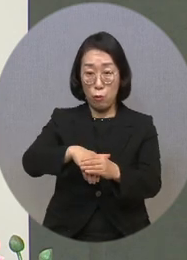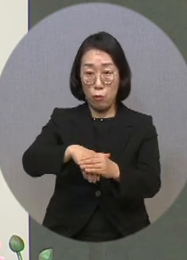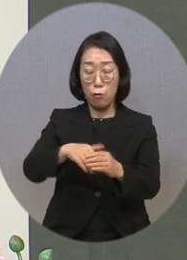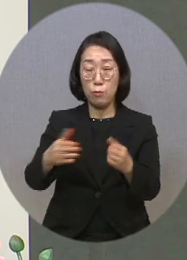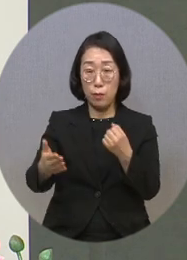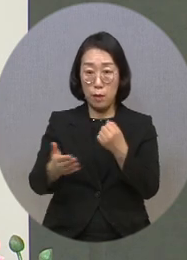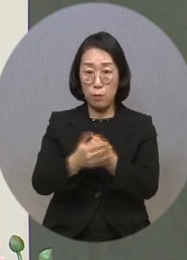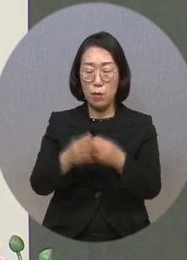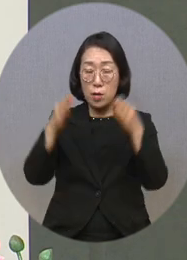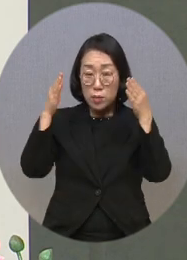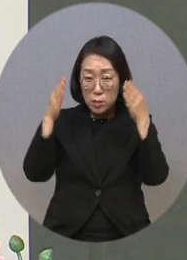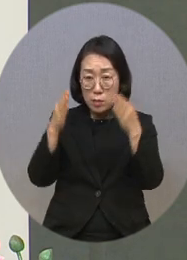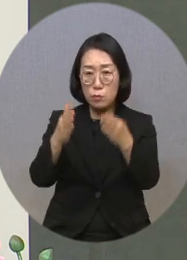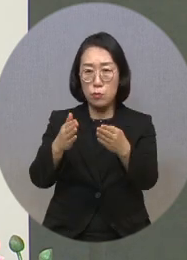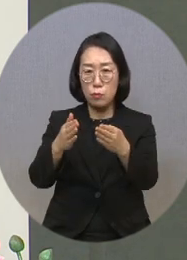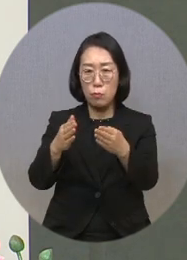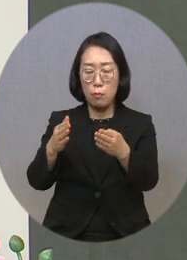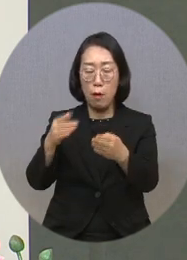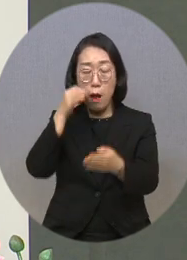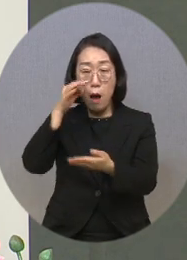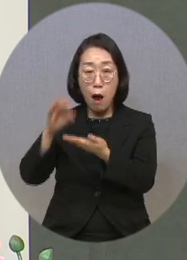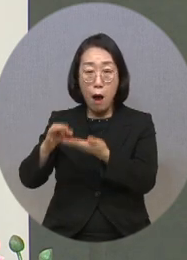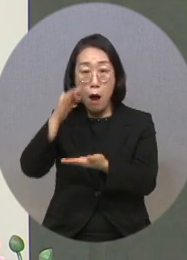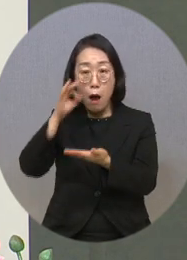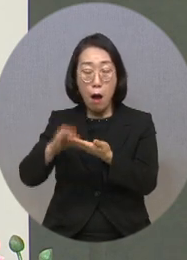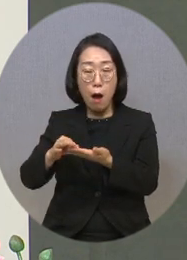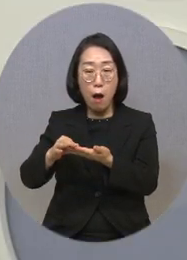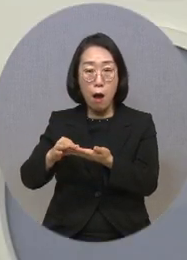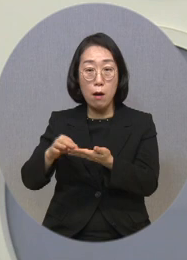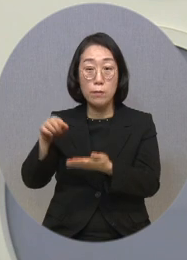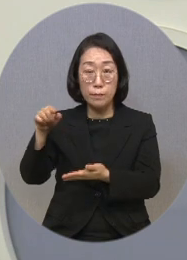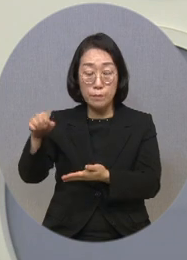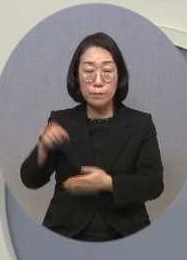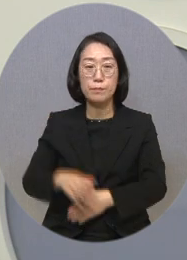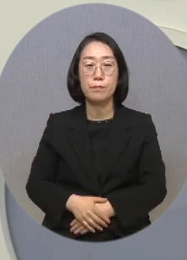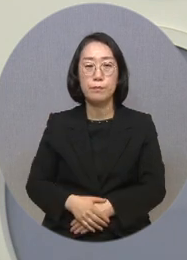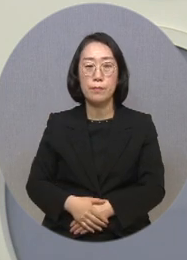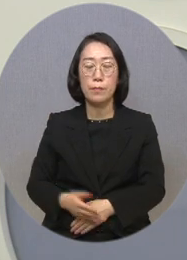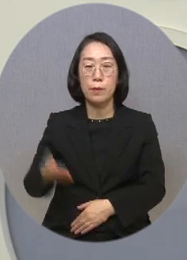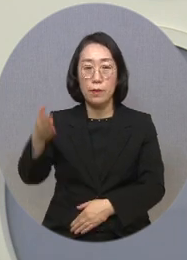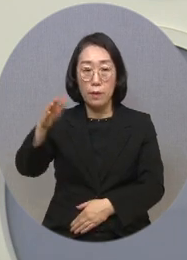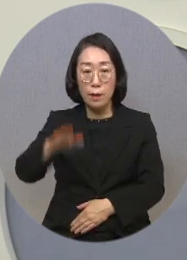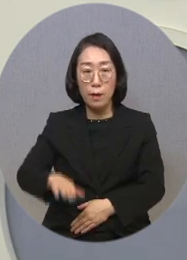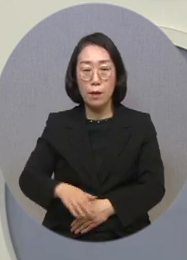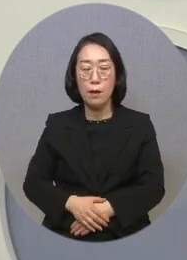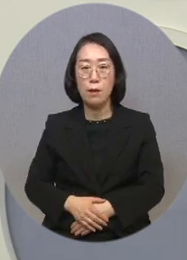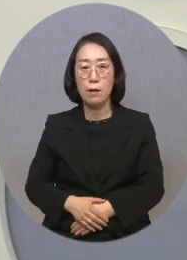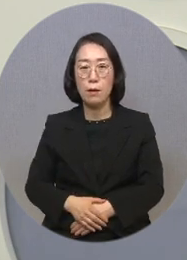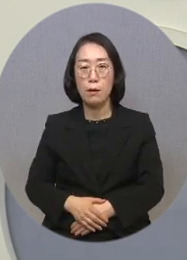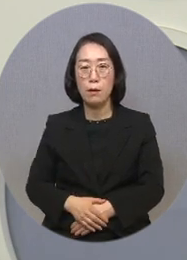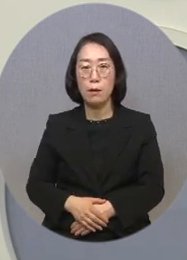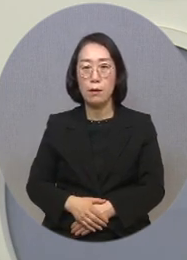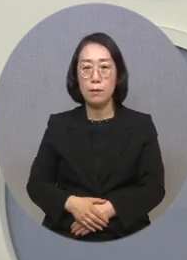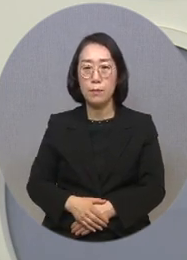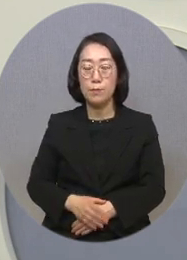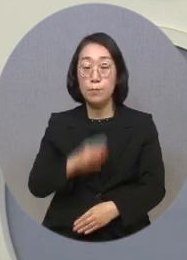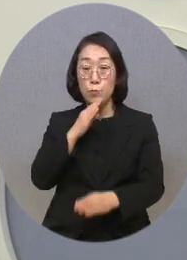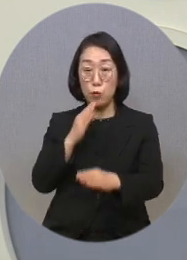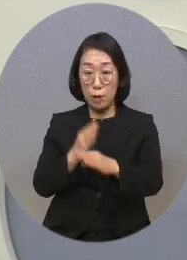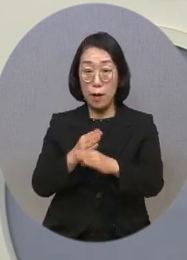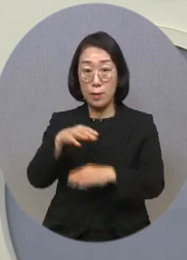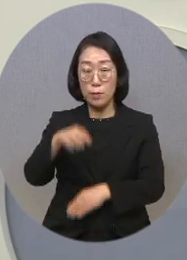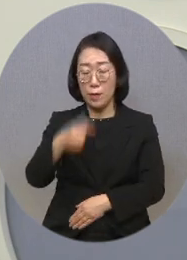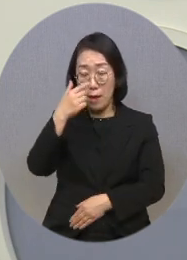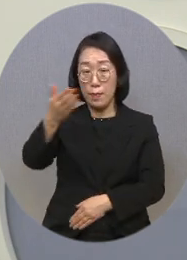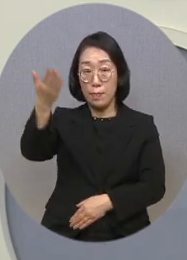좀 몰리다 보니까 네. 큰 관심을 못 가져서. 근데 이제는 예. 북한에서